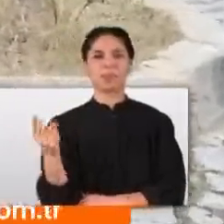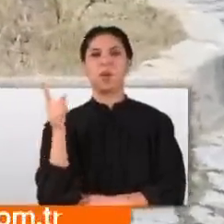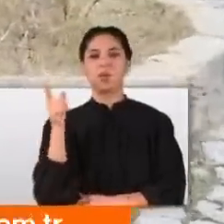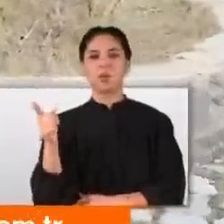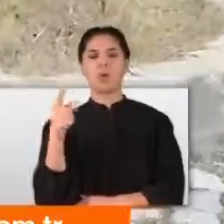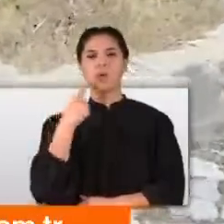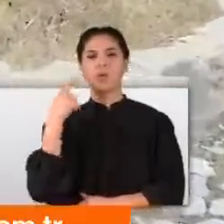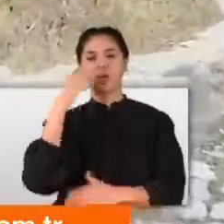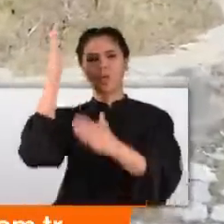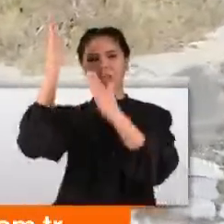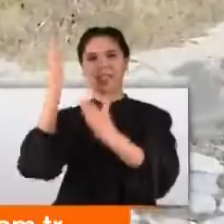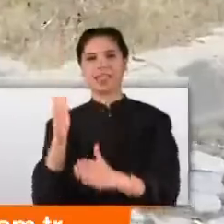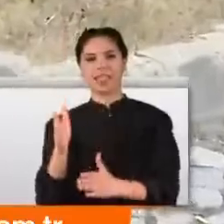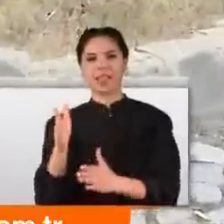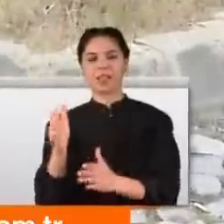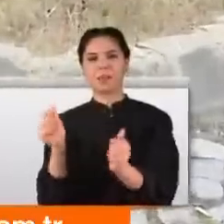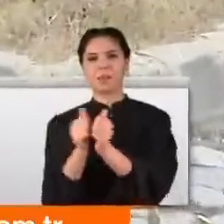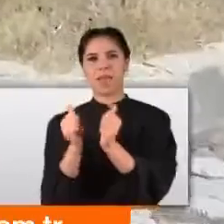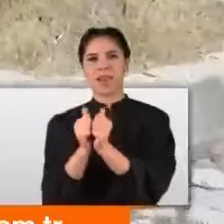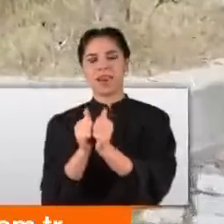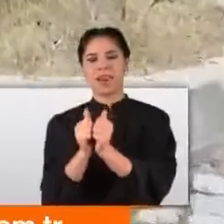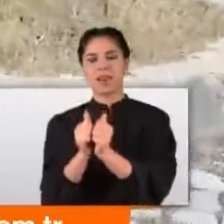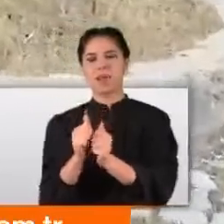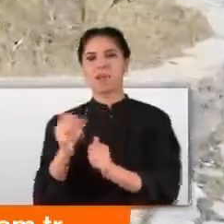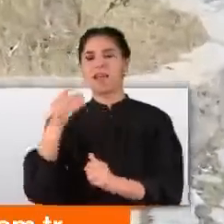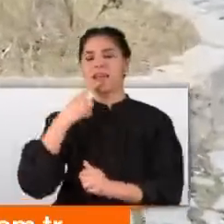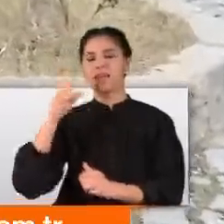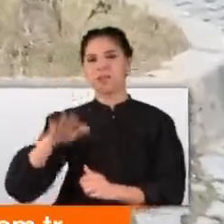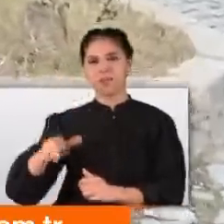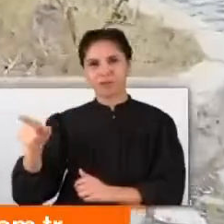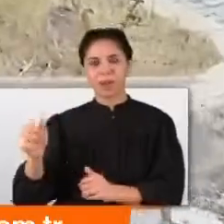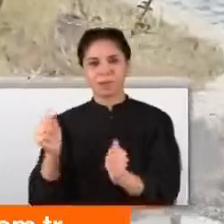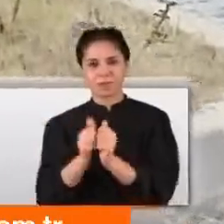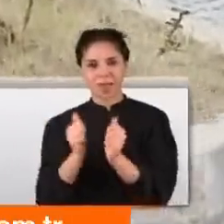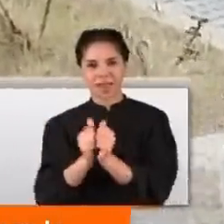koltuğunda Cumhurbaşkanı Erdoğan, hemen yanında da Defne vardı ve